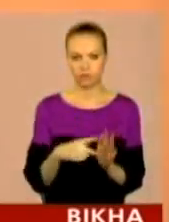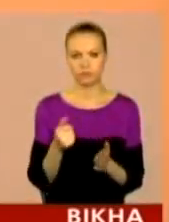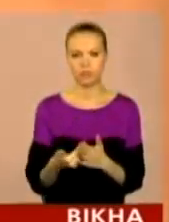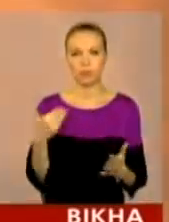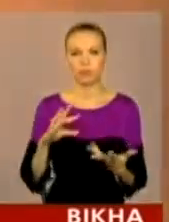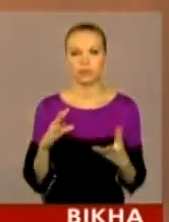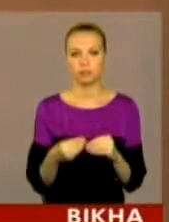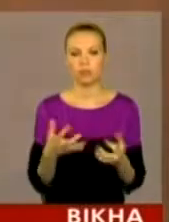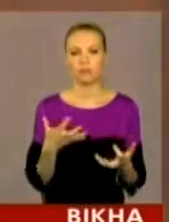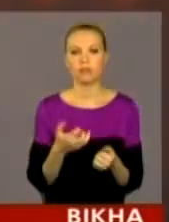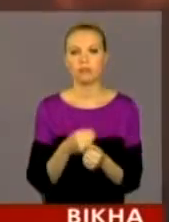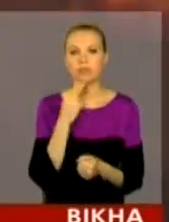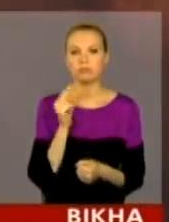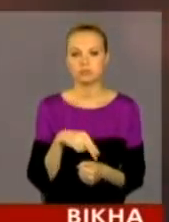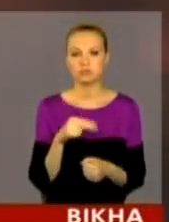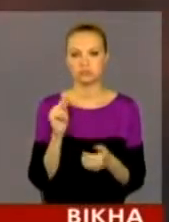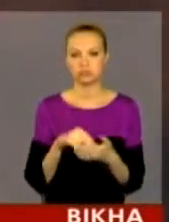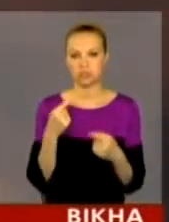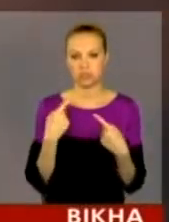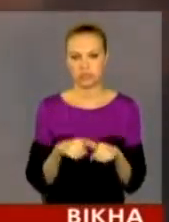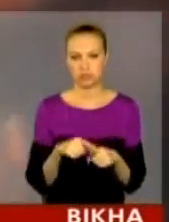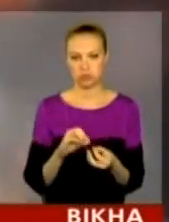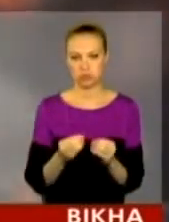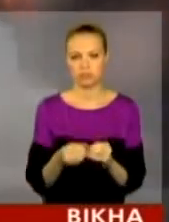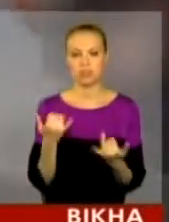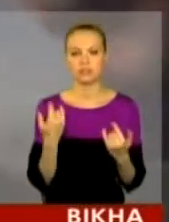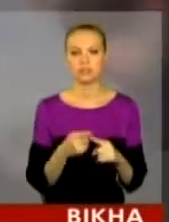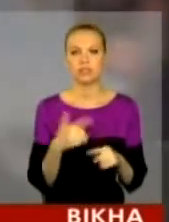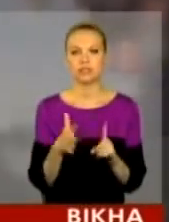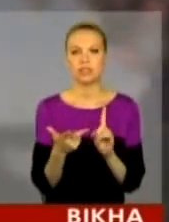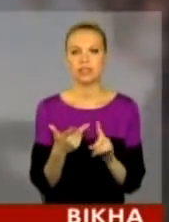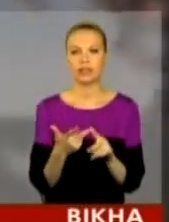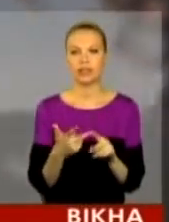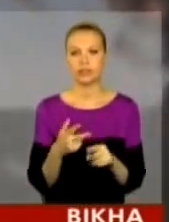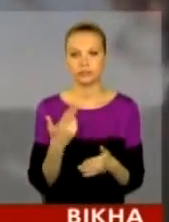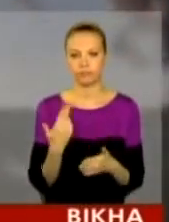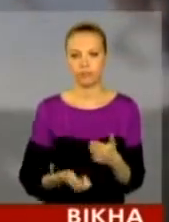попередніми даними, аварія сталася через технічну несправність. І нагадаю, це вже третій